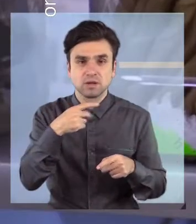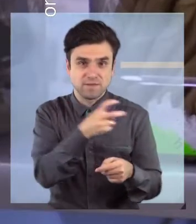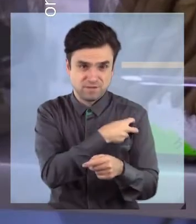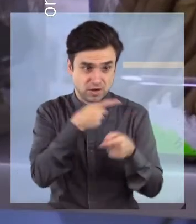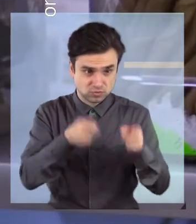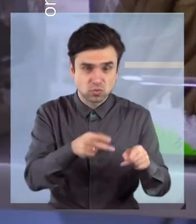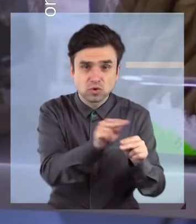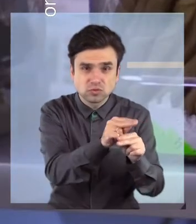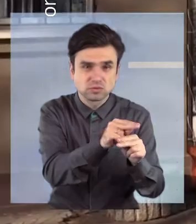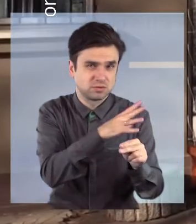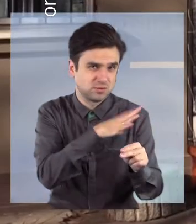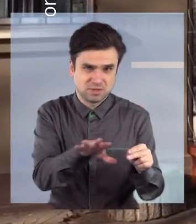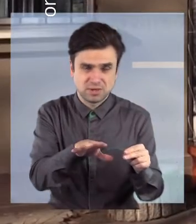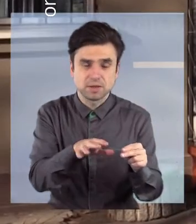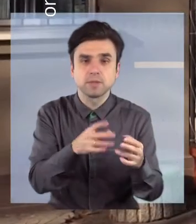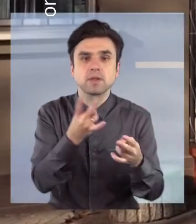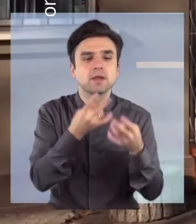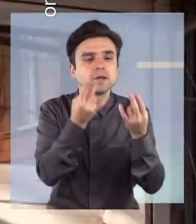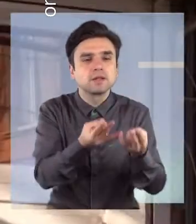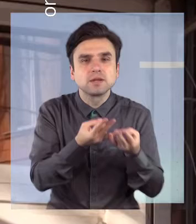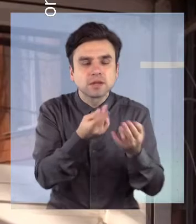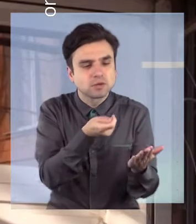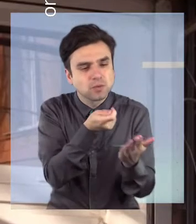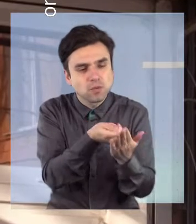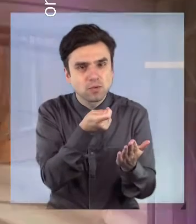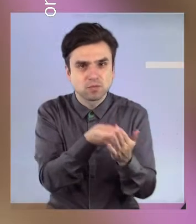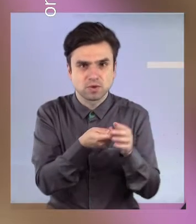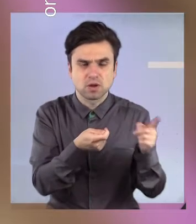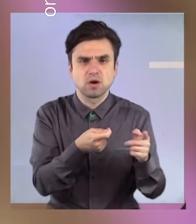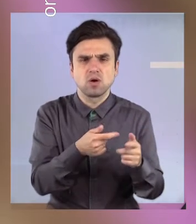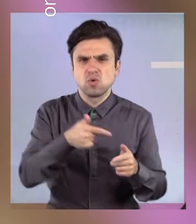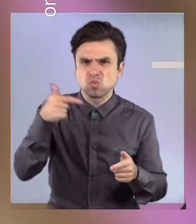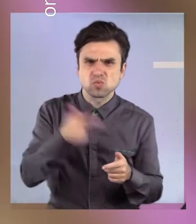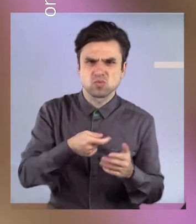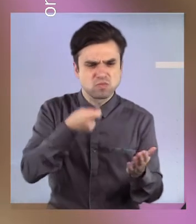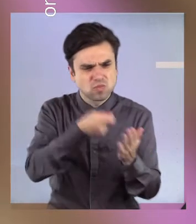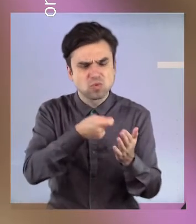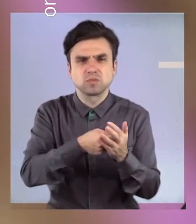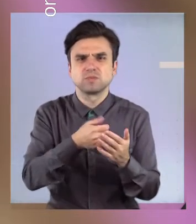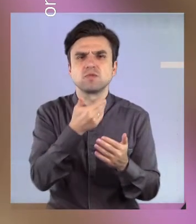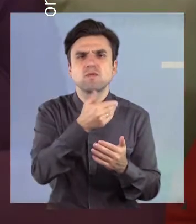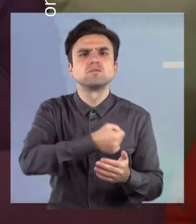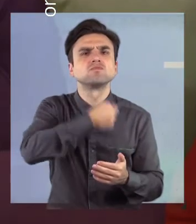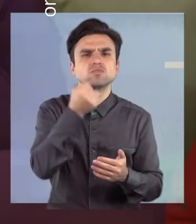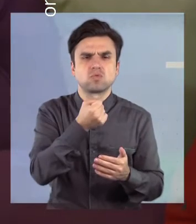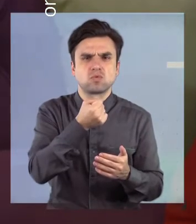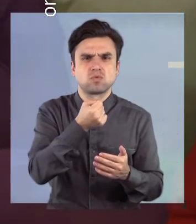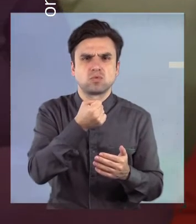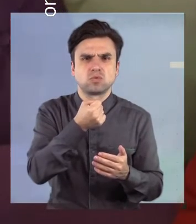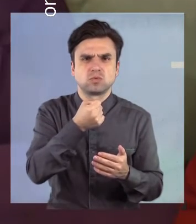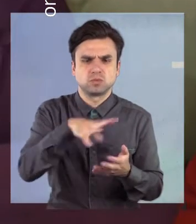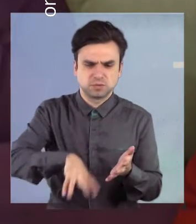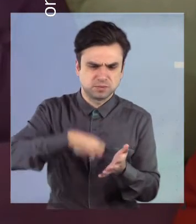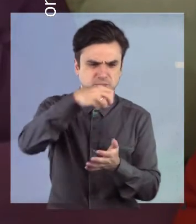дитинча годували дорослим і сухим. Дівчина вирішила відвести кошеня в іншу клініку. Але коли забрала, маленький майже не дихав. Анастасія